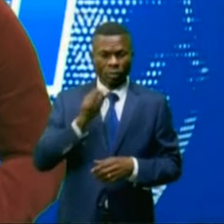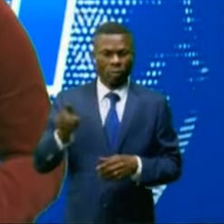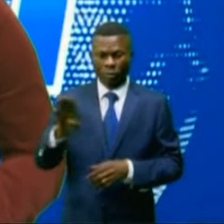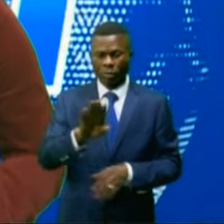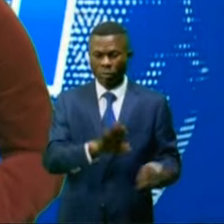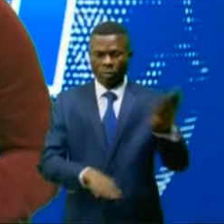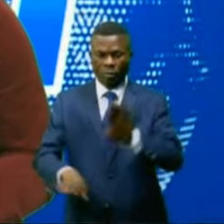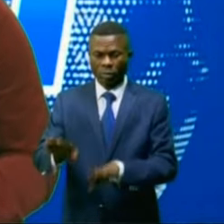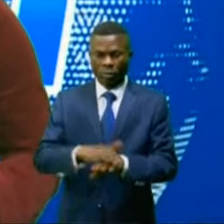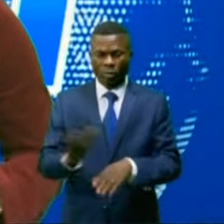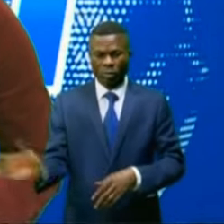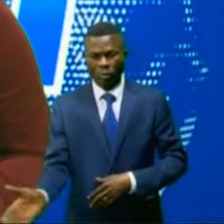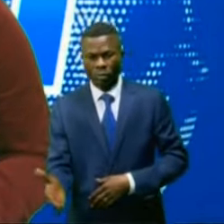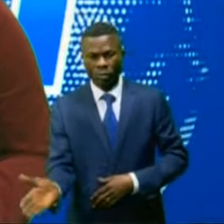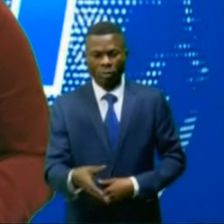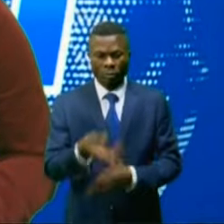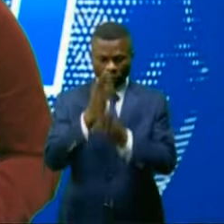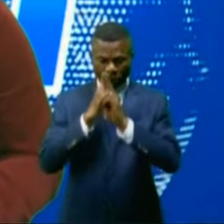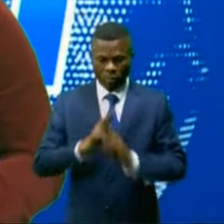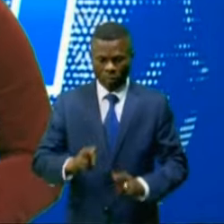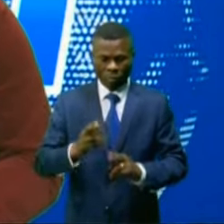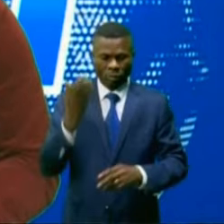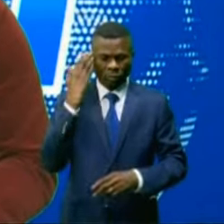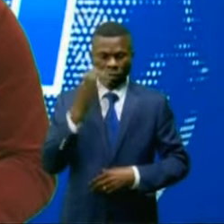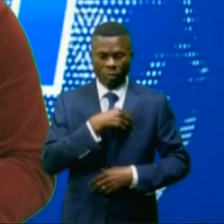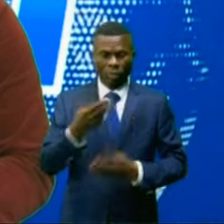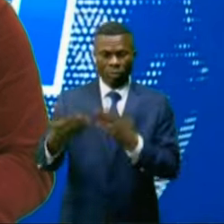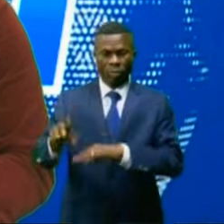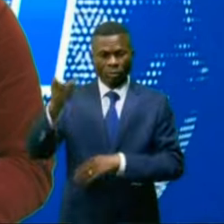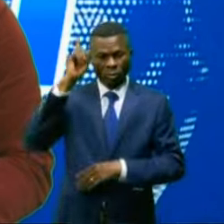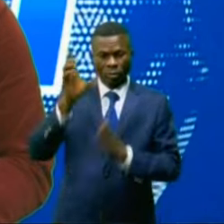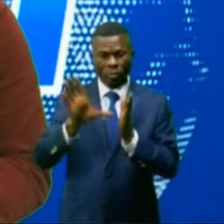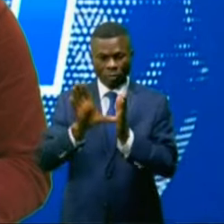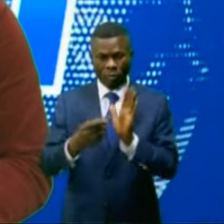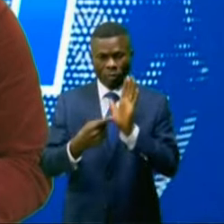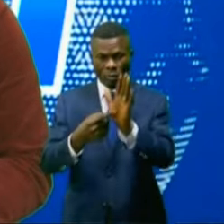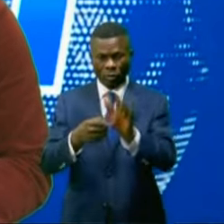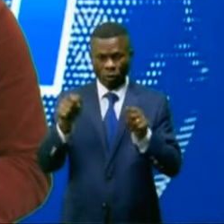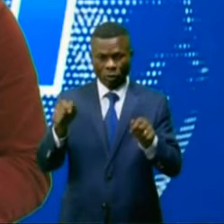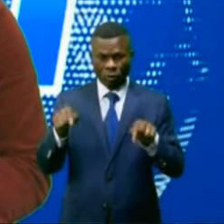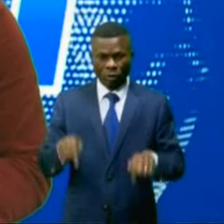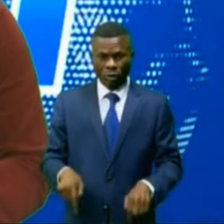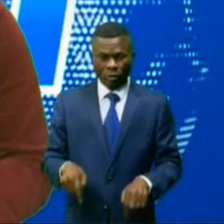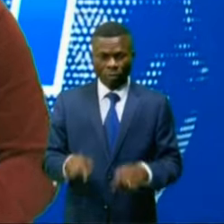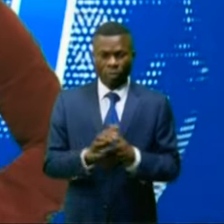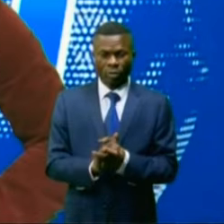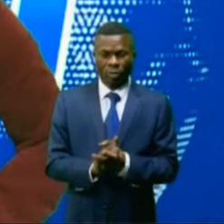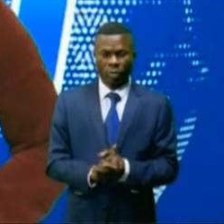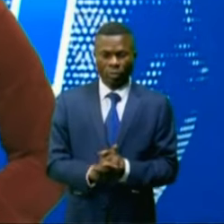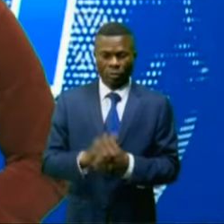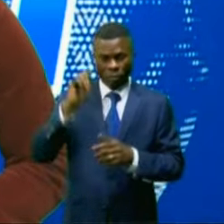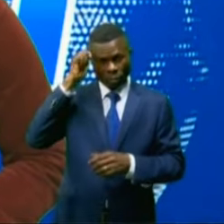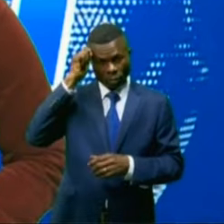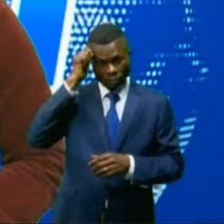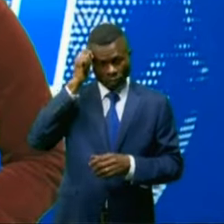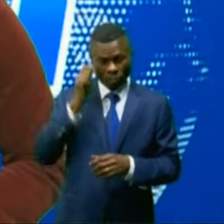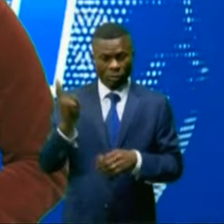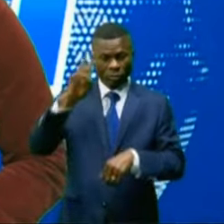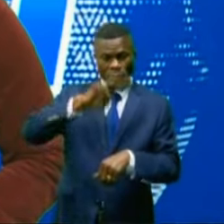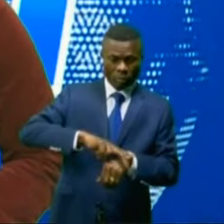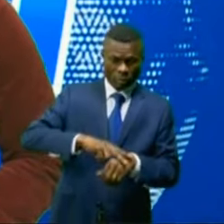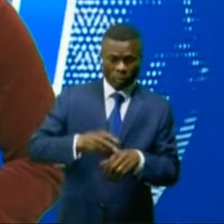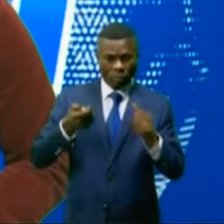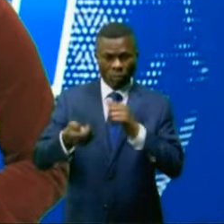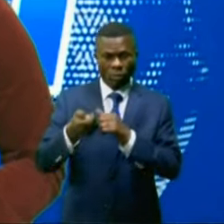le tombeau et honorer leur mémoire. Image à suivre tout à l'heure dans ce journal. Et la commémoration des victimes du